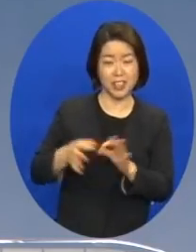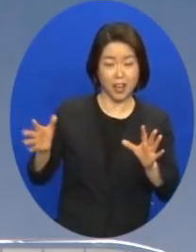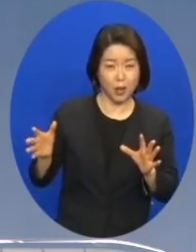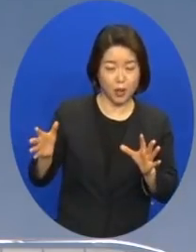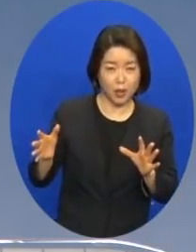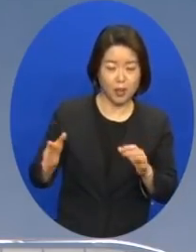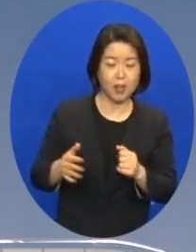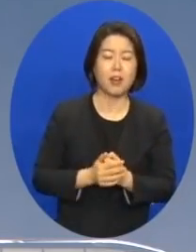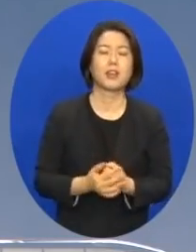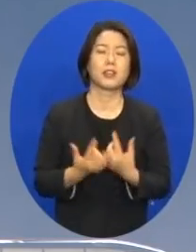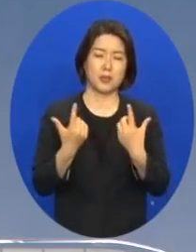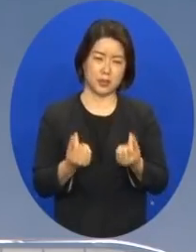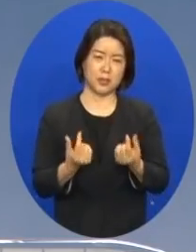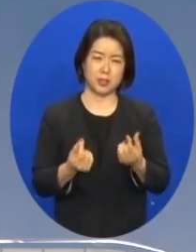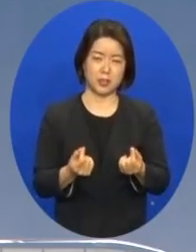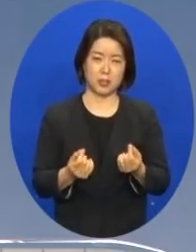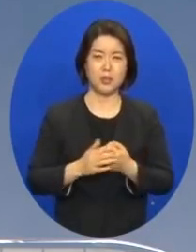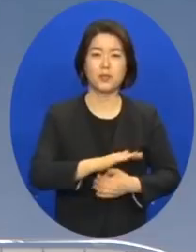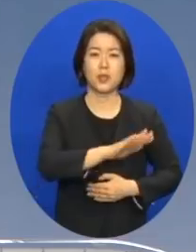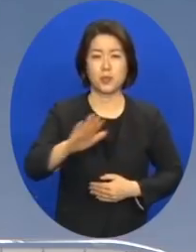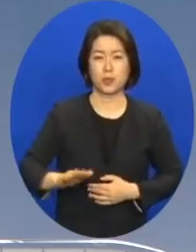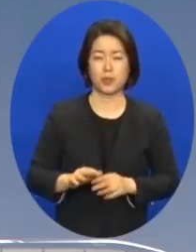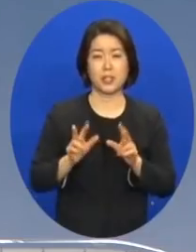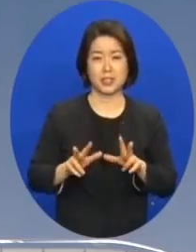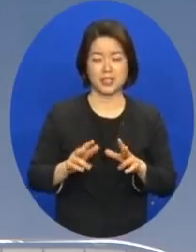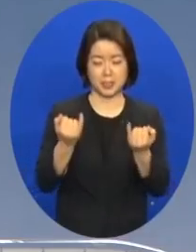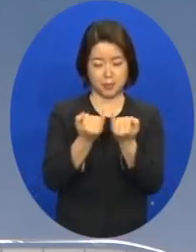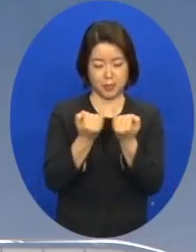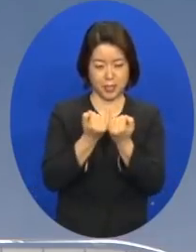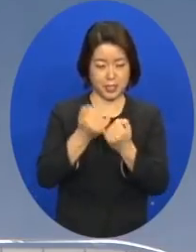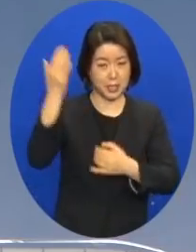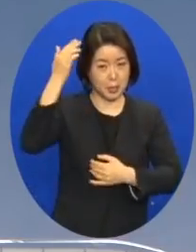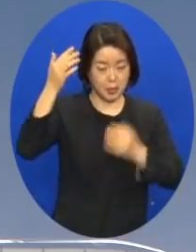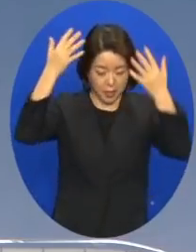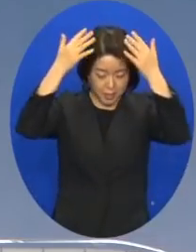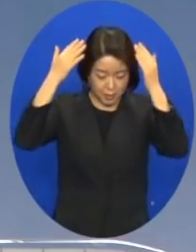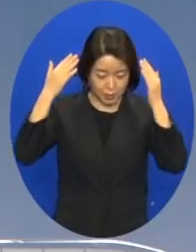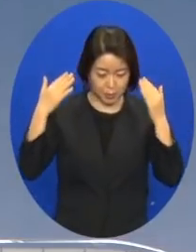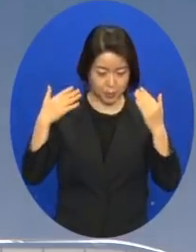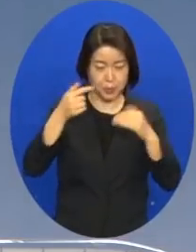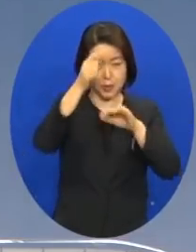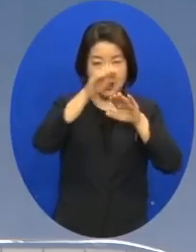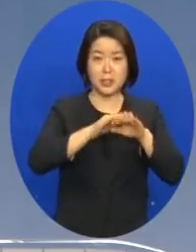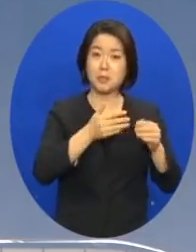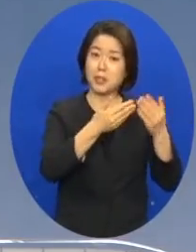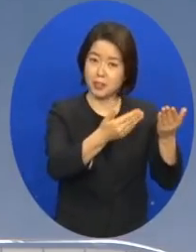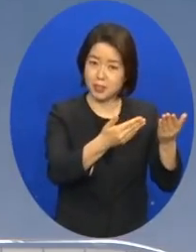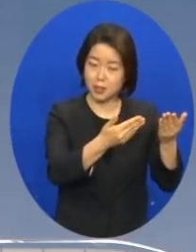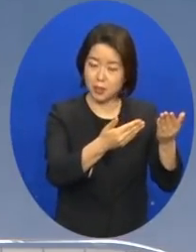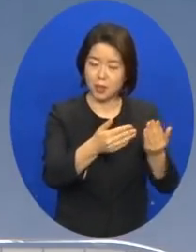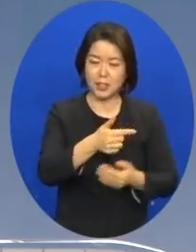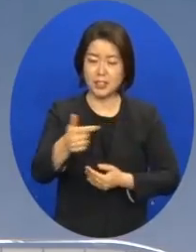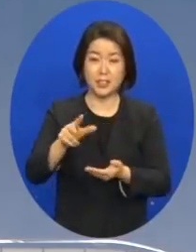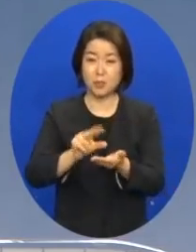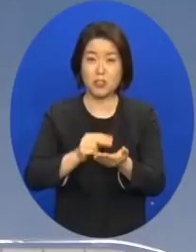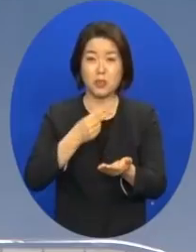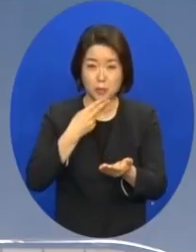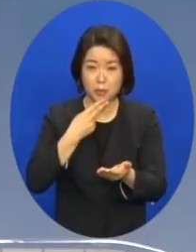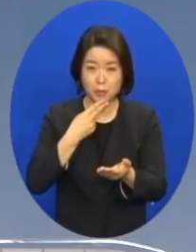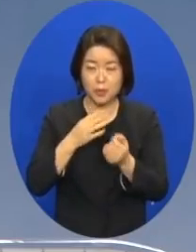여러분, 우리는 지금 여자들이 머리에 수건을 쓰고 예배하느냐, 그별 문제가